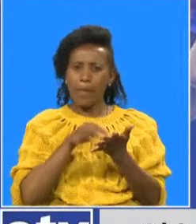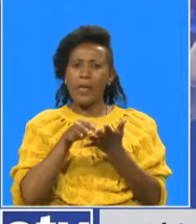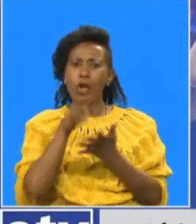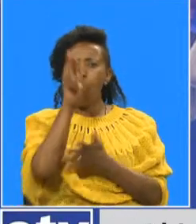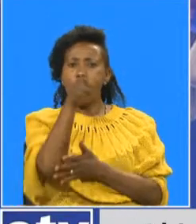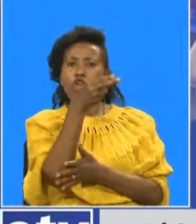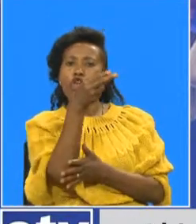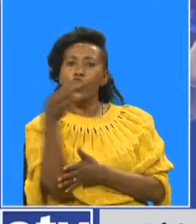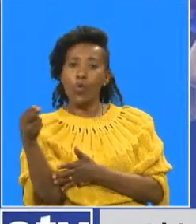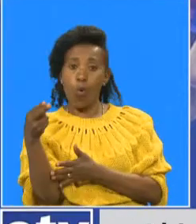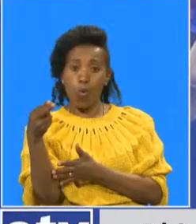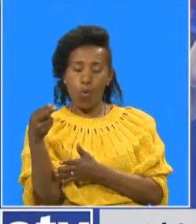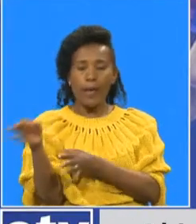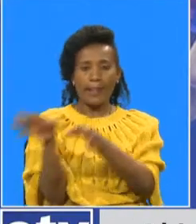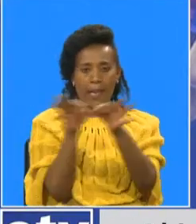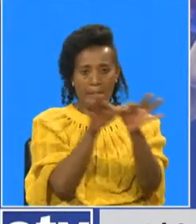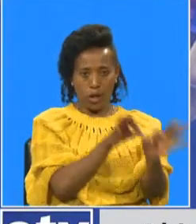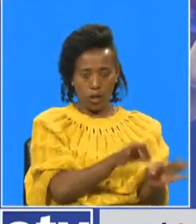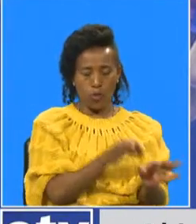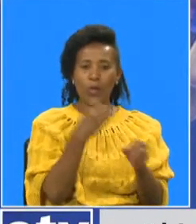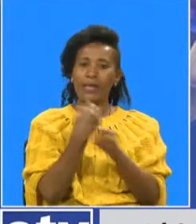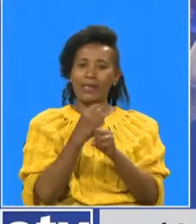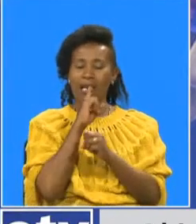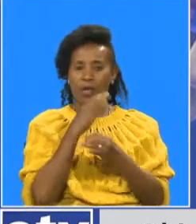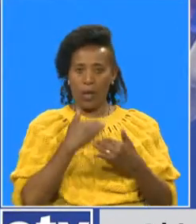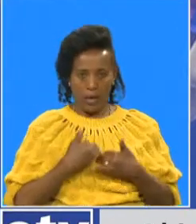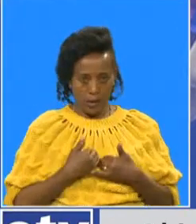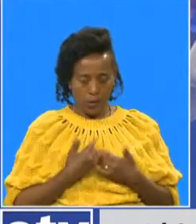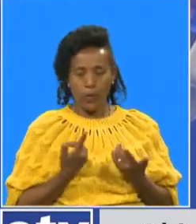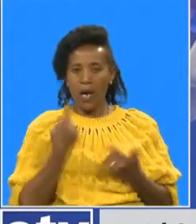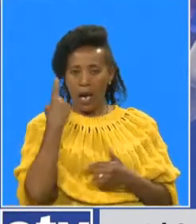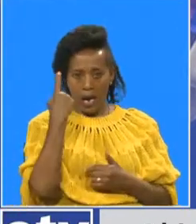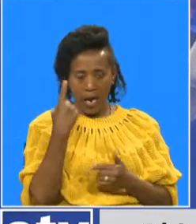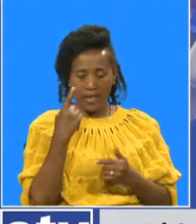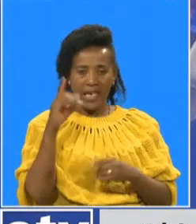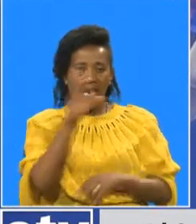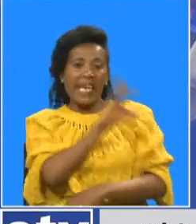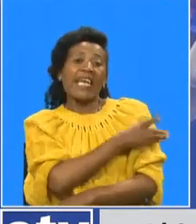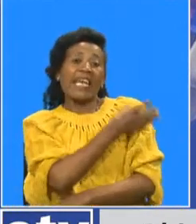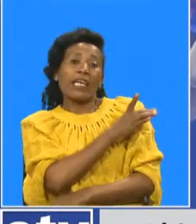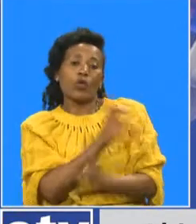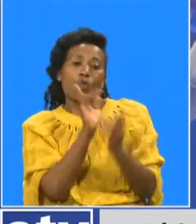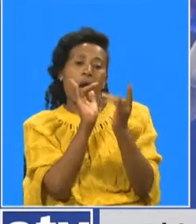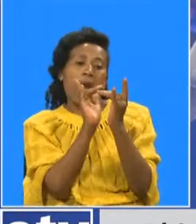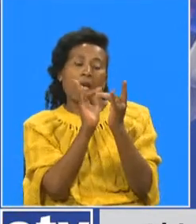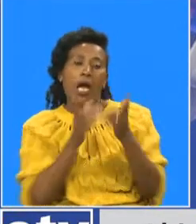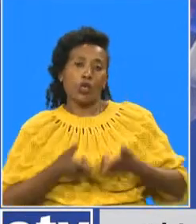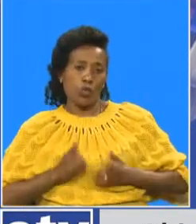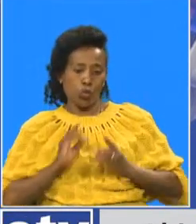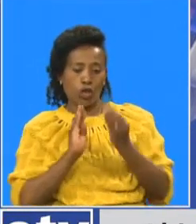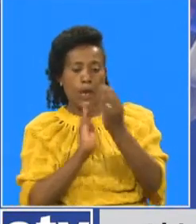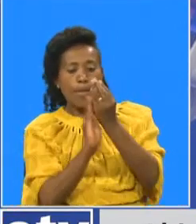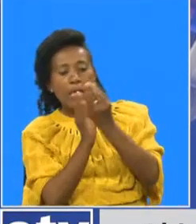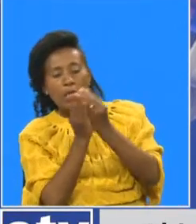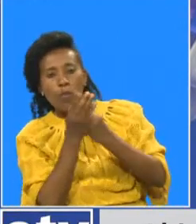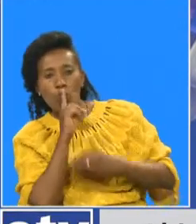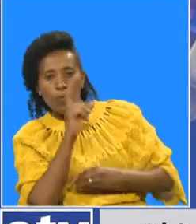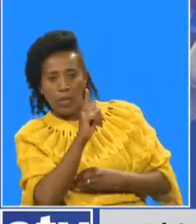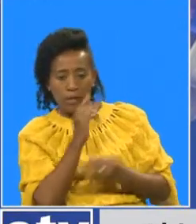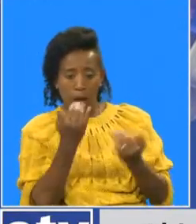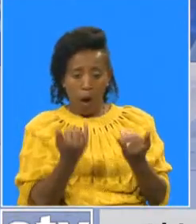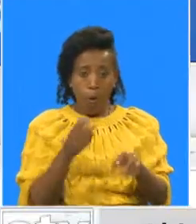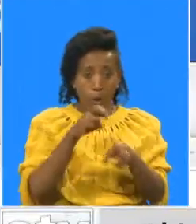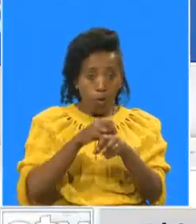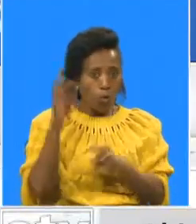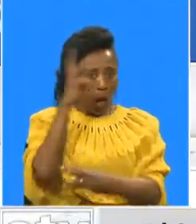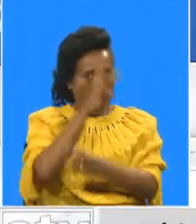1.6 ሚሊዮን ዩሮ አካባቢ ተመድቦ እየሰራንበት ያላሉ። አንድ ክሊኒኮቹ አልጋ እንዲኖራቸው የሚያስታሙበት አሁኑ